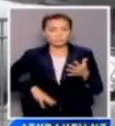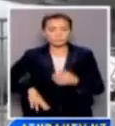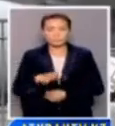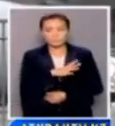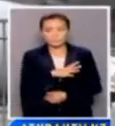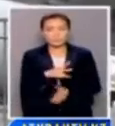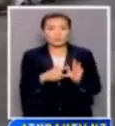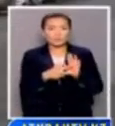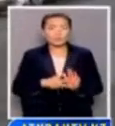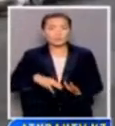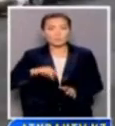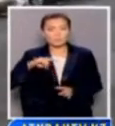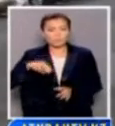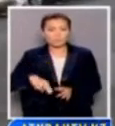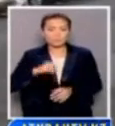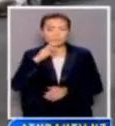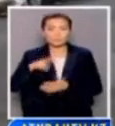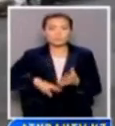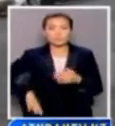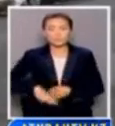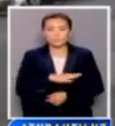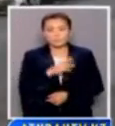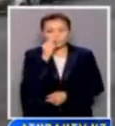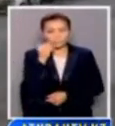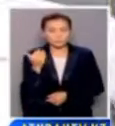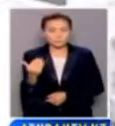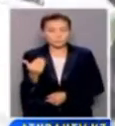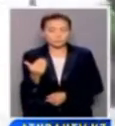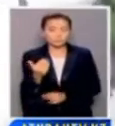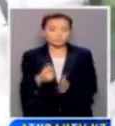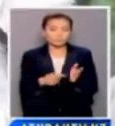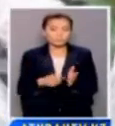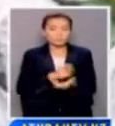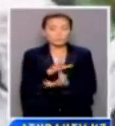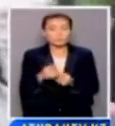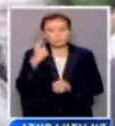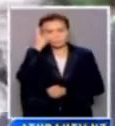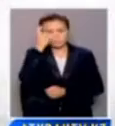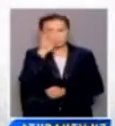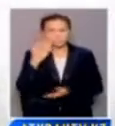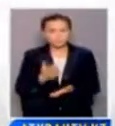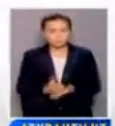қозғалып, 8 айлық есептік көрсеткіш көлемінде айыппұл салынды. Арнайы сараптама оның мас екенін көрсеткен.